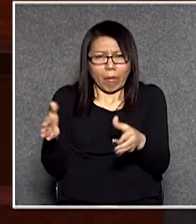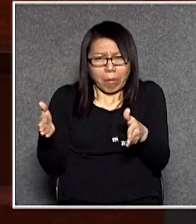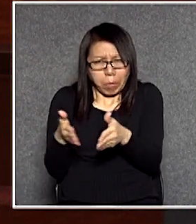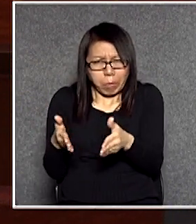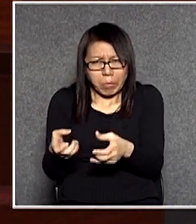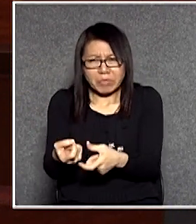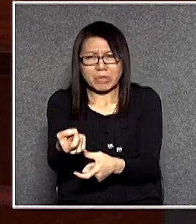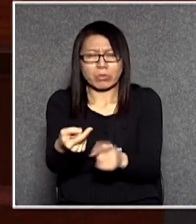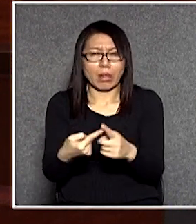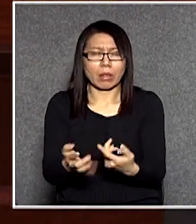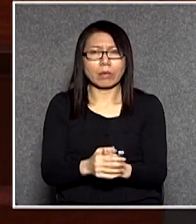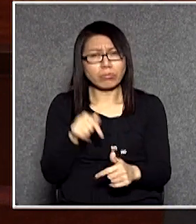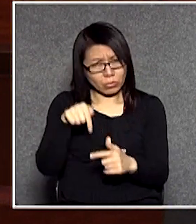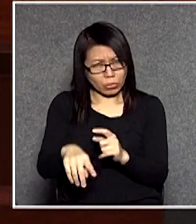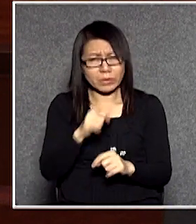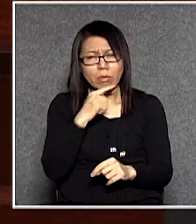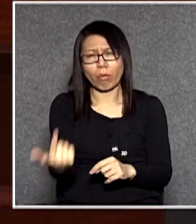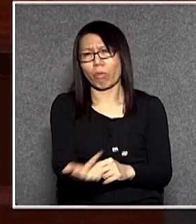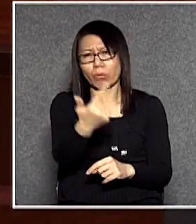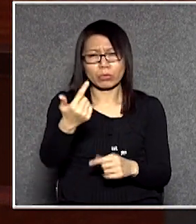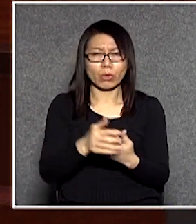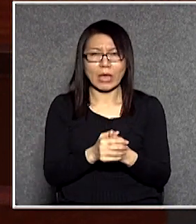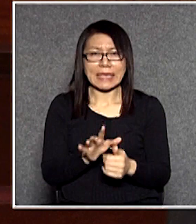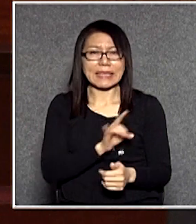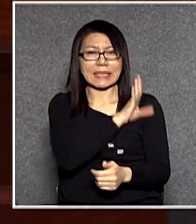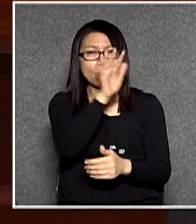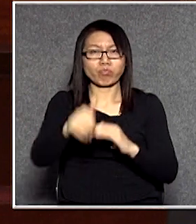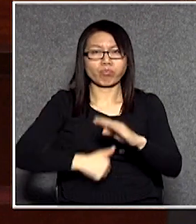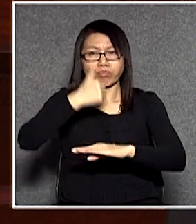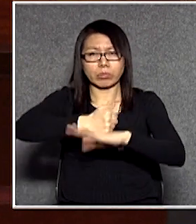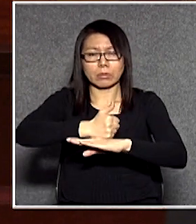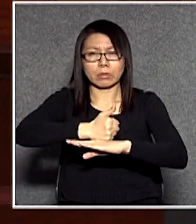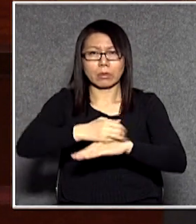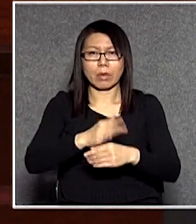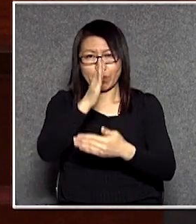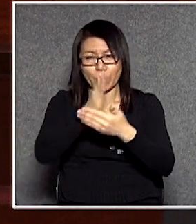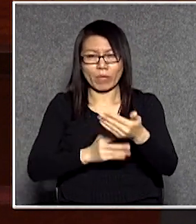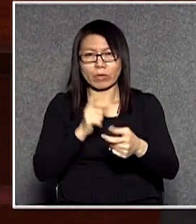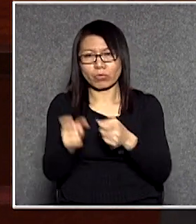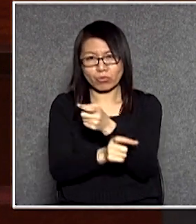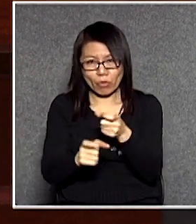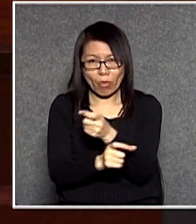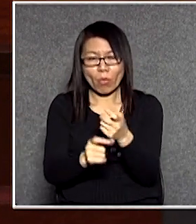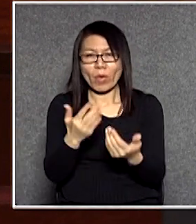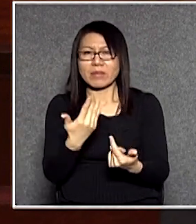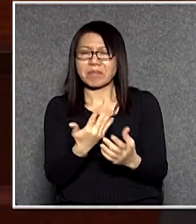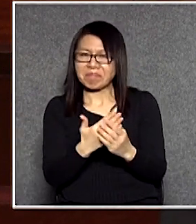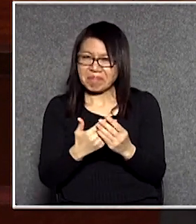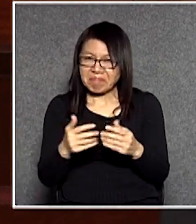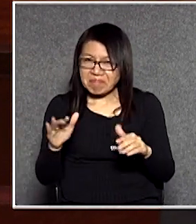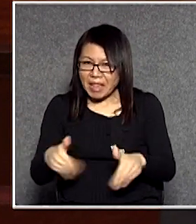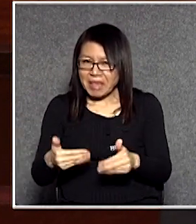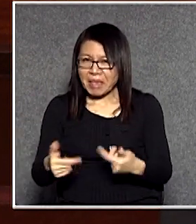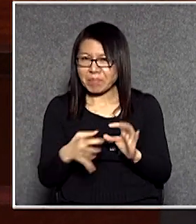中有大量是自動當選的，部分和商界或者業界的利益千絲萬